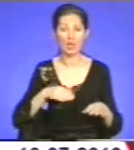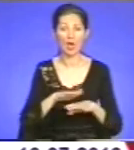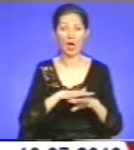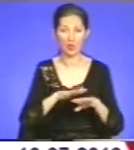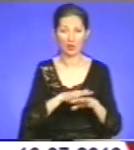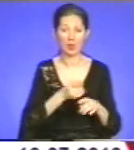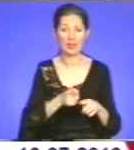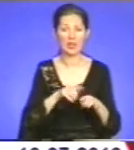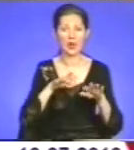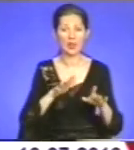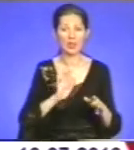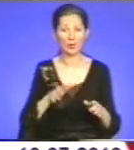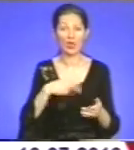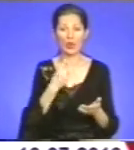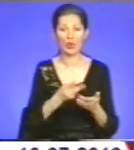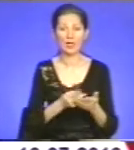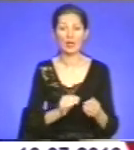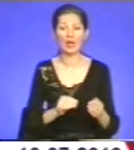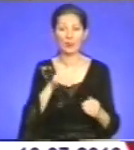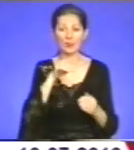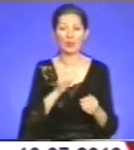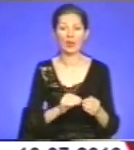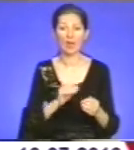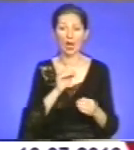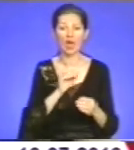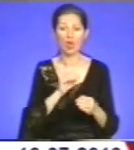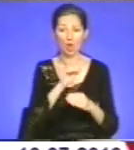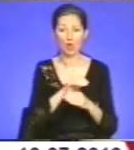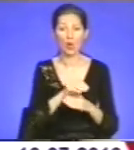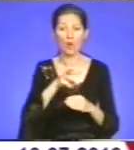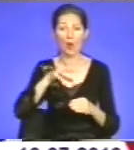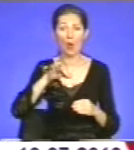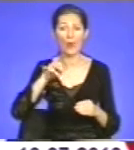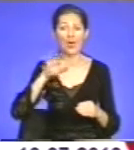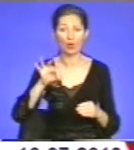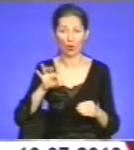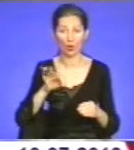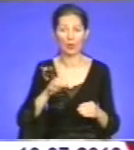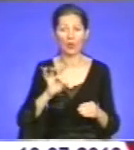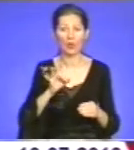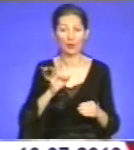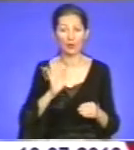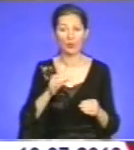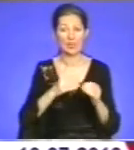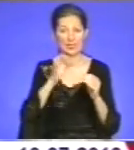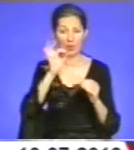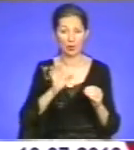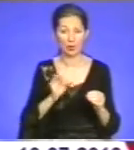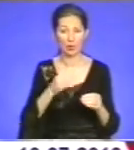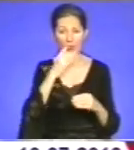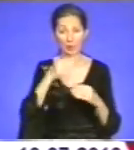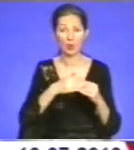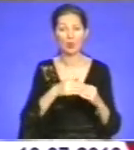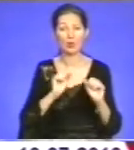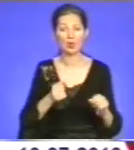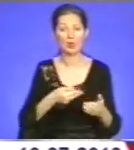вигляді запровадження додаткового мита, і розмір мита буде складати 10%. Напередодні можливого підписання